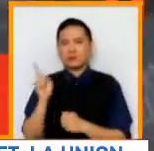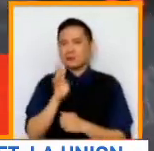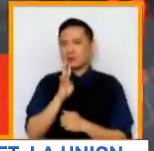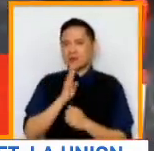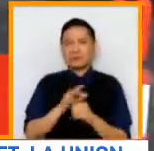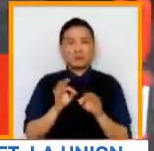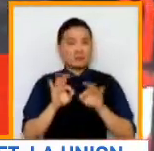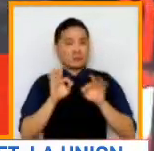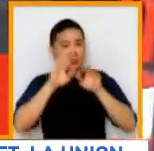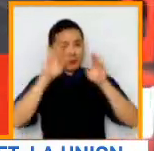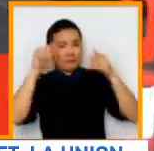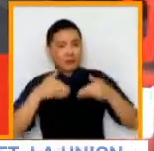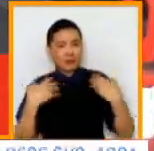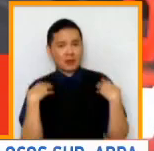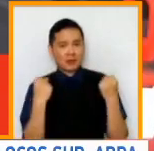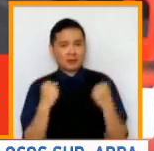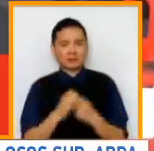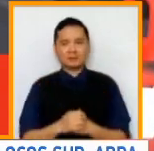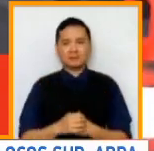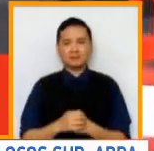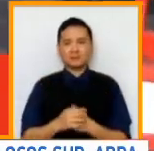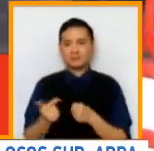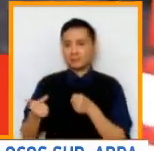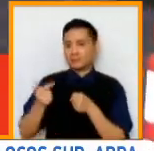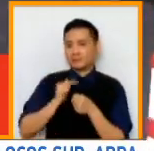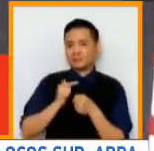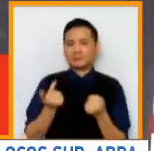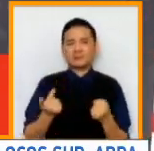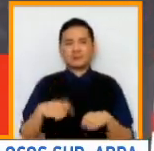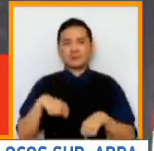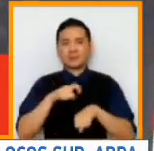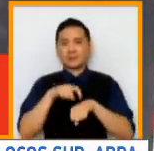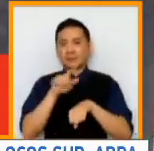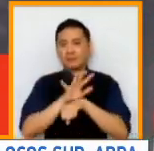alas 5:30, nagpapasok na sa Dolomite Beach.